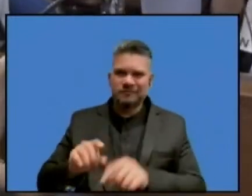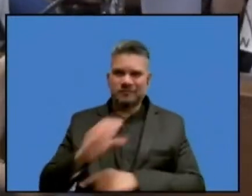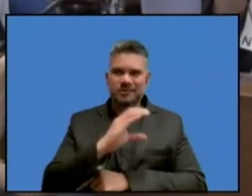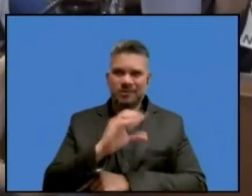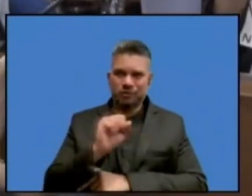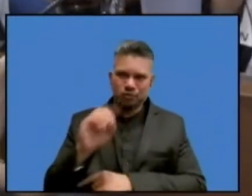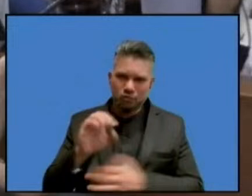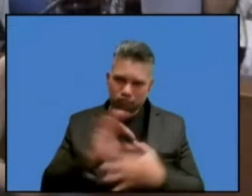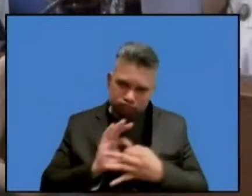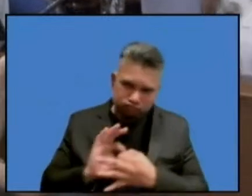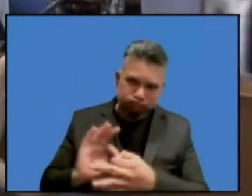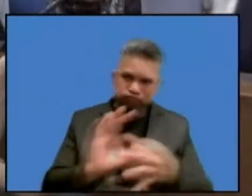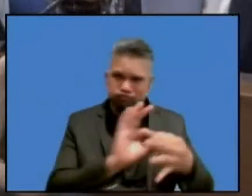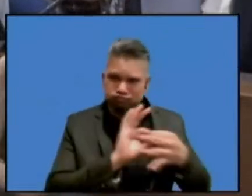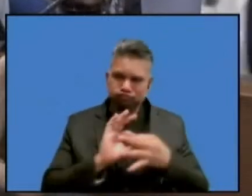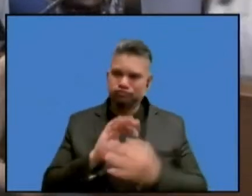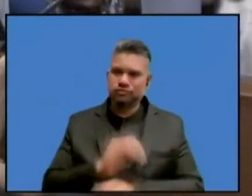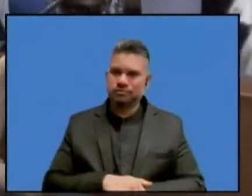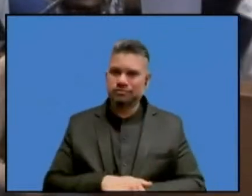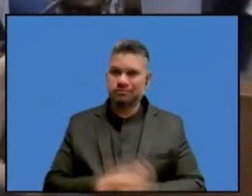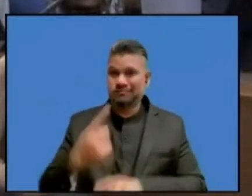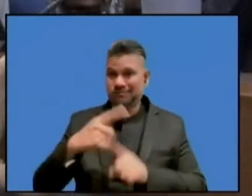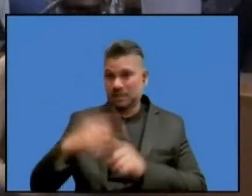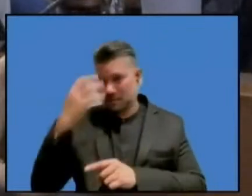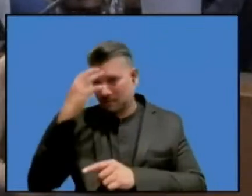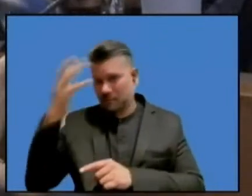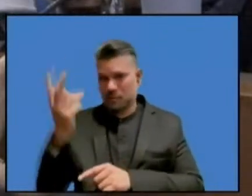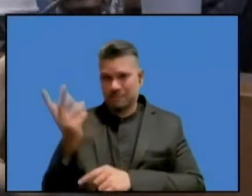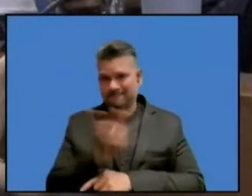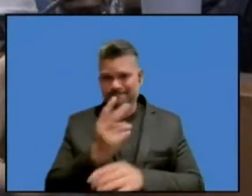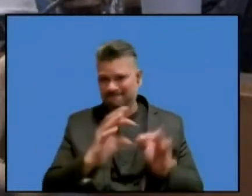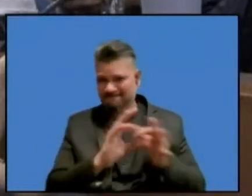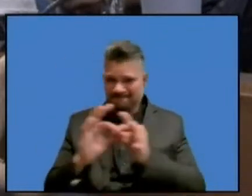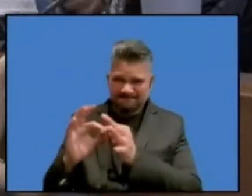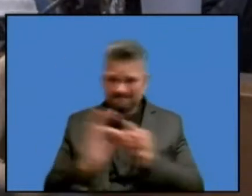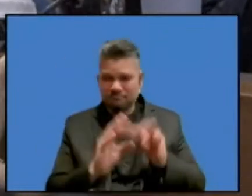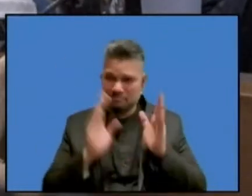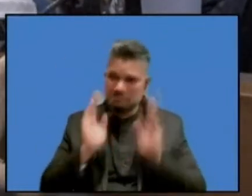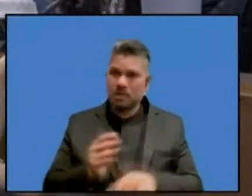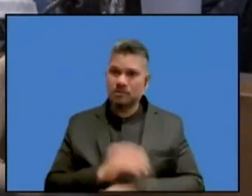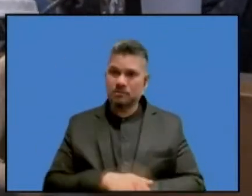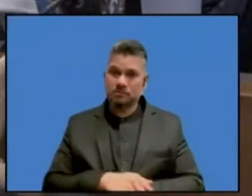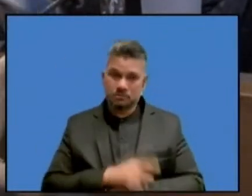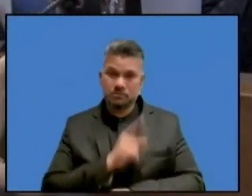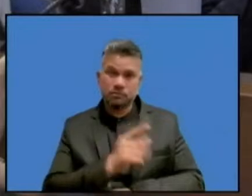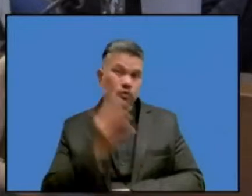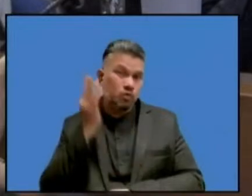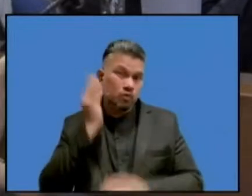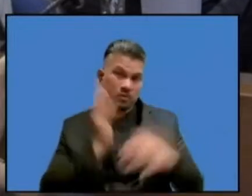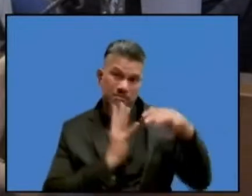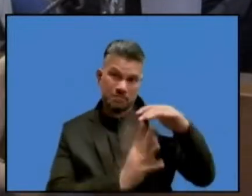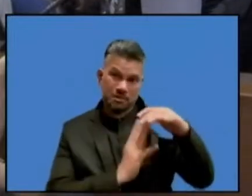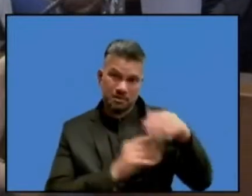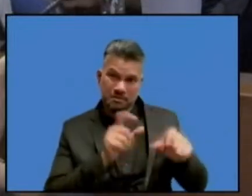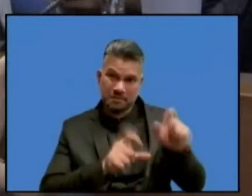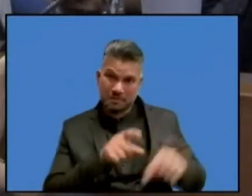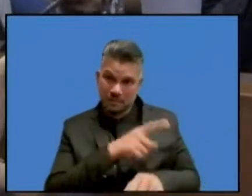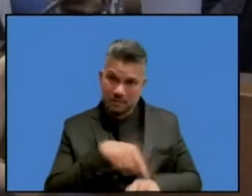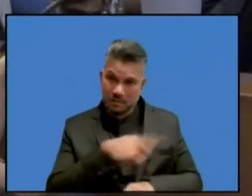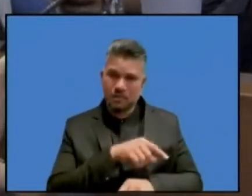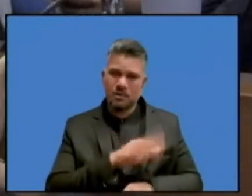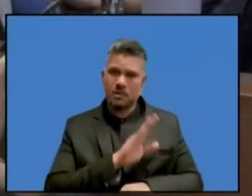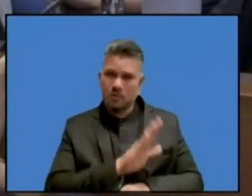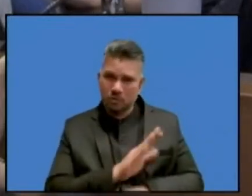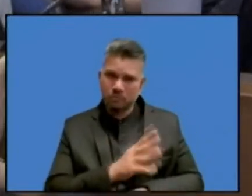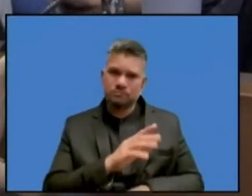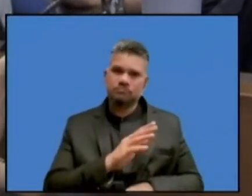опыт женщин-мигрантов будут формировать национальные иммиграционные стратегии. Кроме того, мы